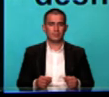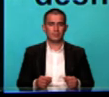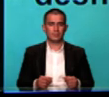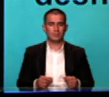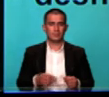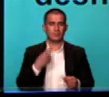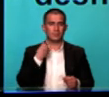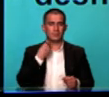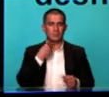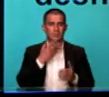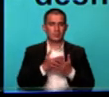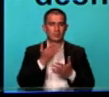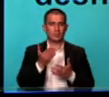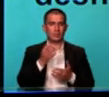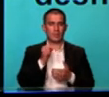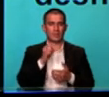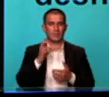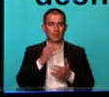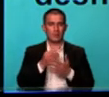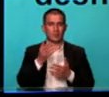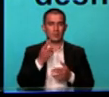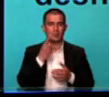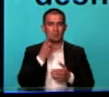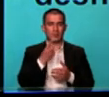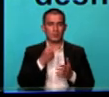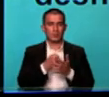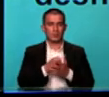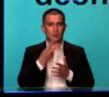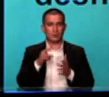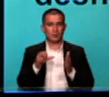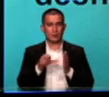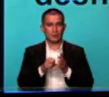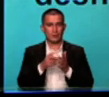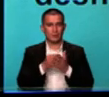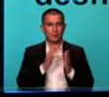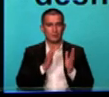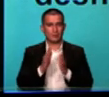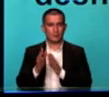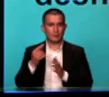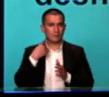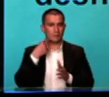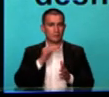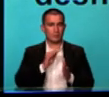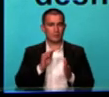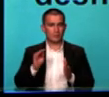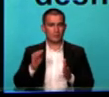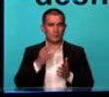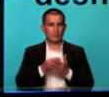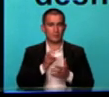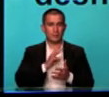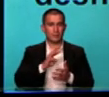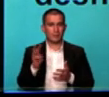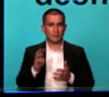Ingliz tilidagi harflarini 1 dan 26 tartibda raqamlab, million,